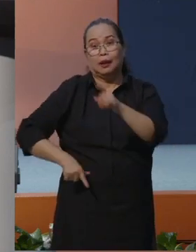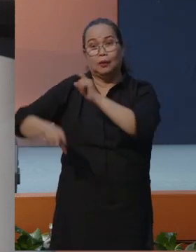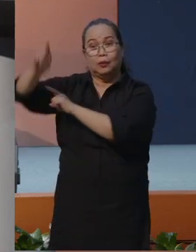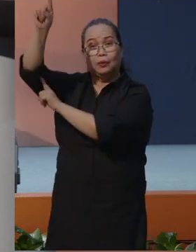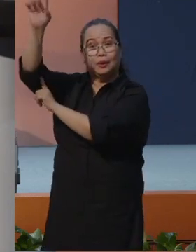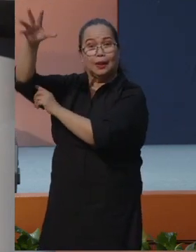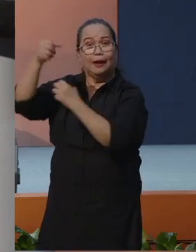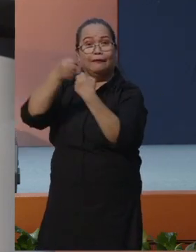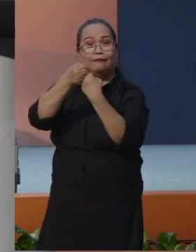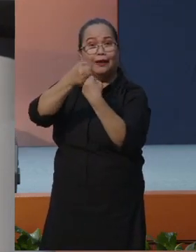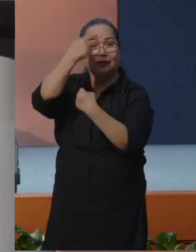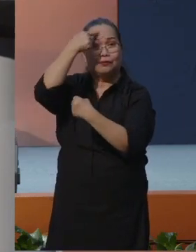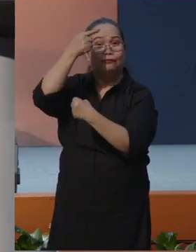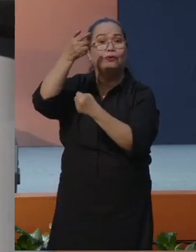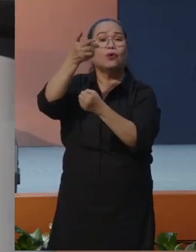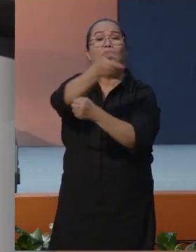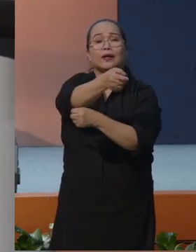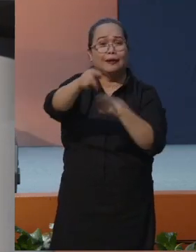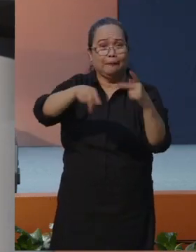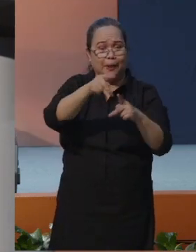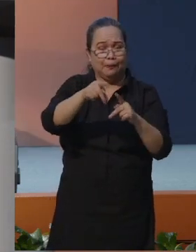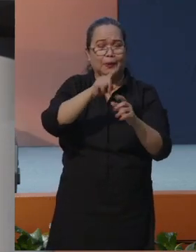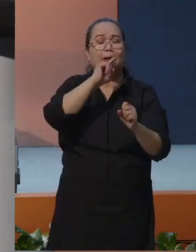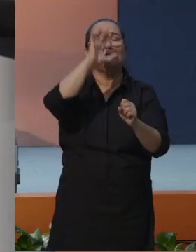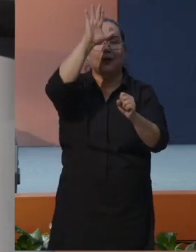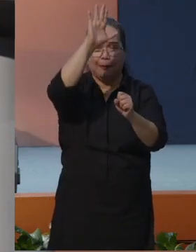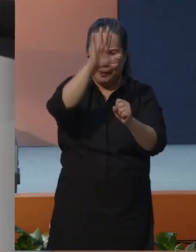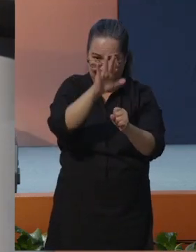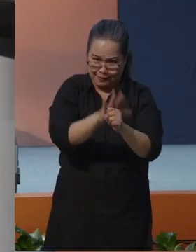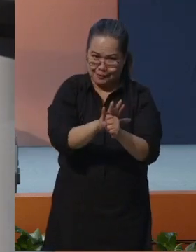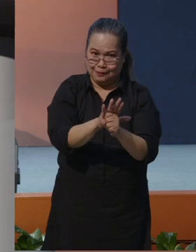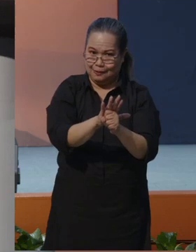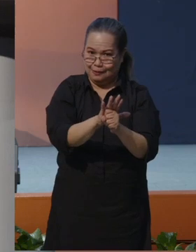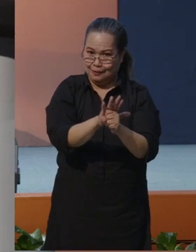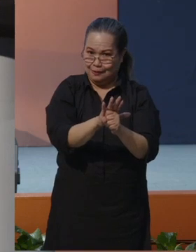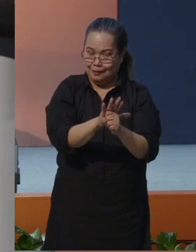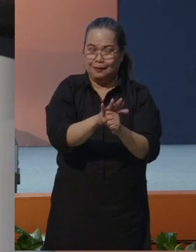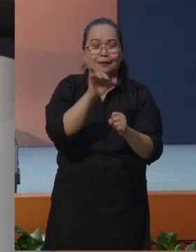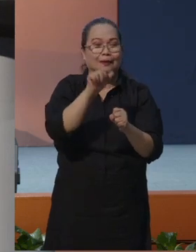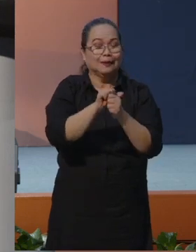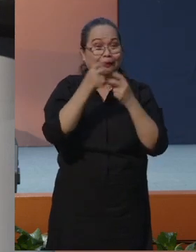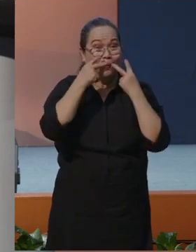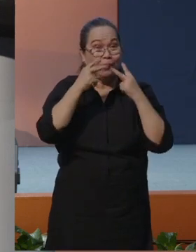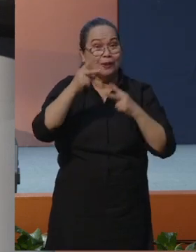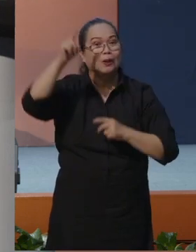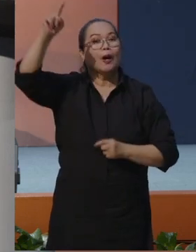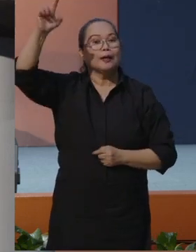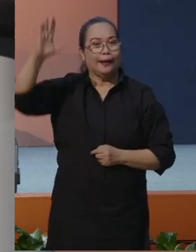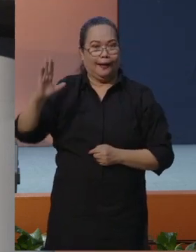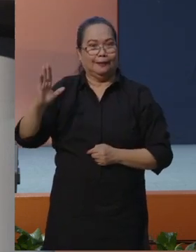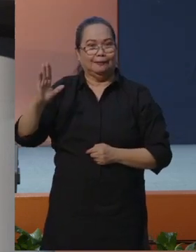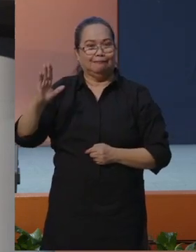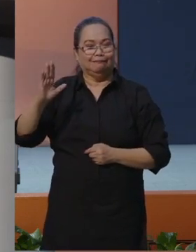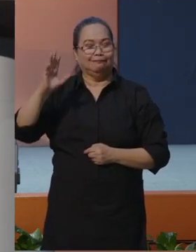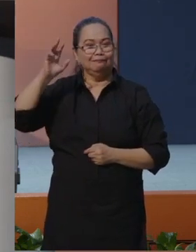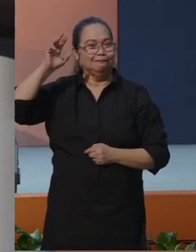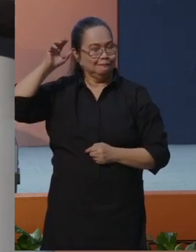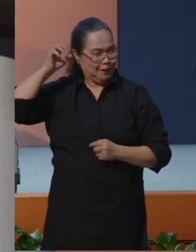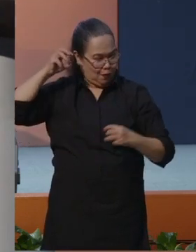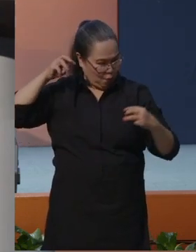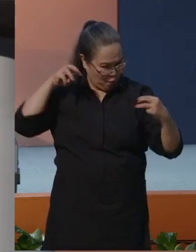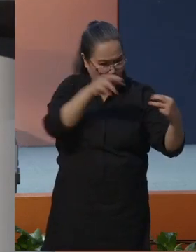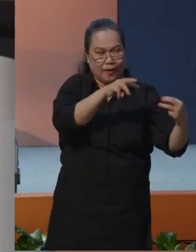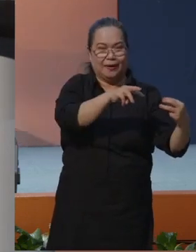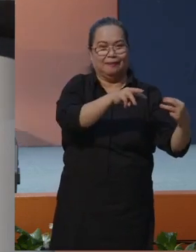who fights for you, just as He promised you. Makikita natin dito ang Diyos ang nakikipaglaban sa